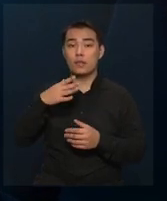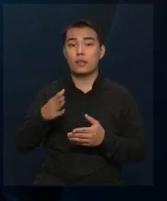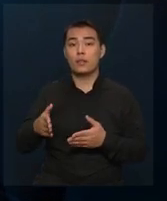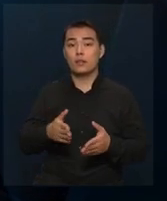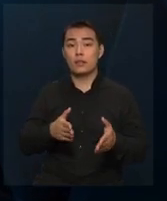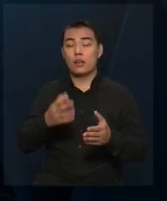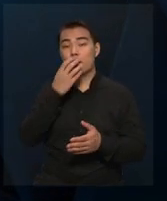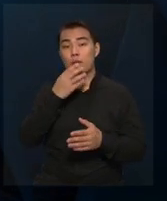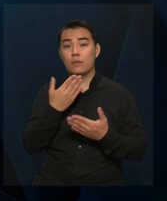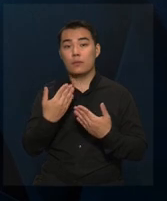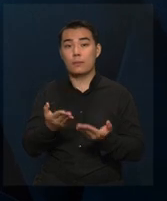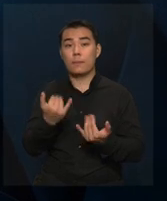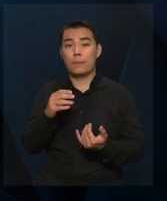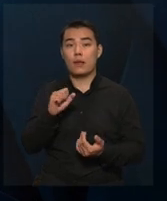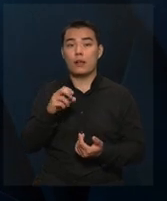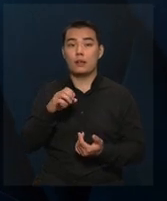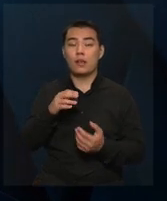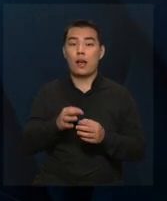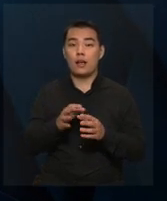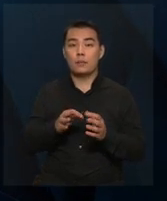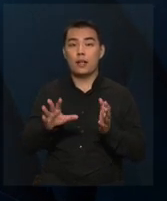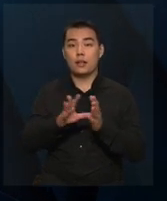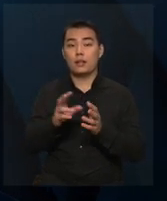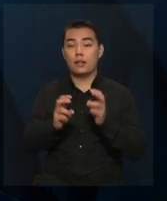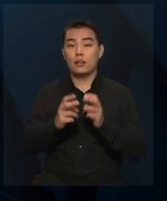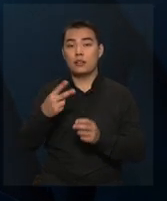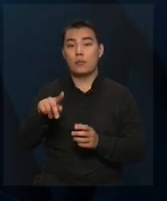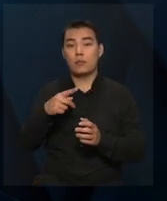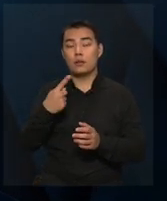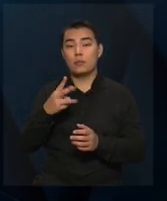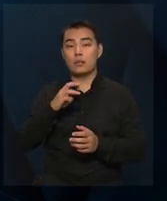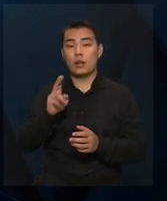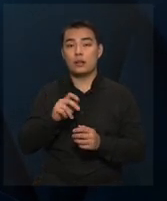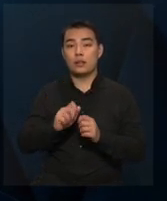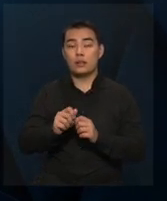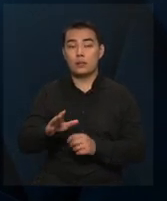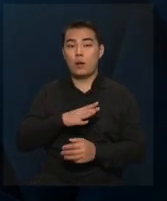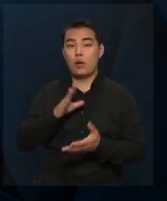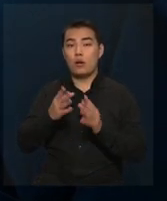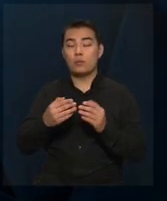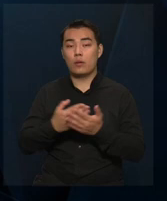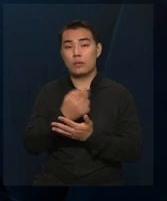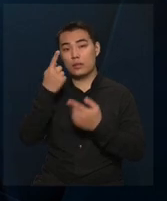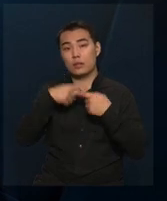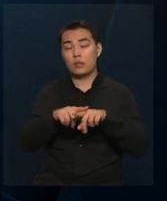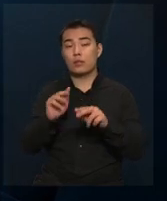тұрған Маңғыстау атом электр комбинатына 21 миллиард теңге бөлінді. Оған жаңа жабдықтар сатып алынады. Сондай-ақ Түркістан,